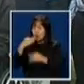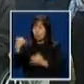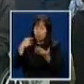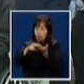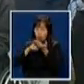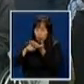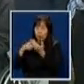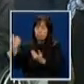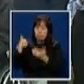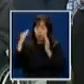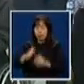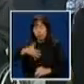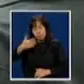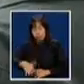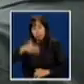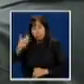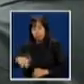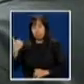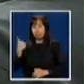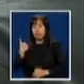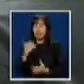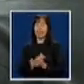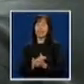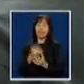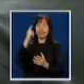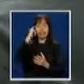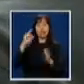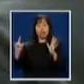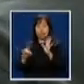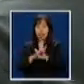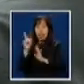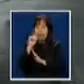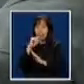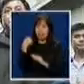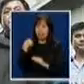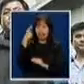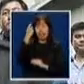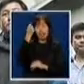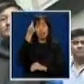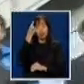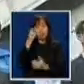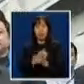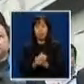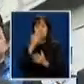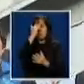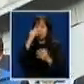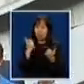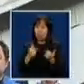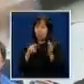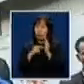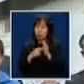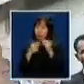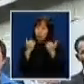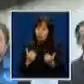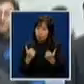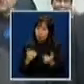าว่าสุดท้ายเนี่ยเหมือนกับเป็นการจำกัดโอกาสเพื่อซึ่งก็เข้าใจได้นะครับว่าการจำกัดเนี่ย มันไปฮะตอนนี้ฝ